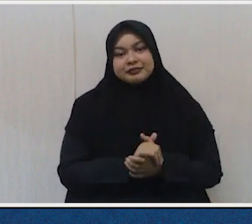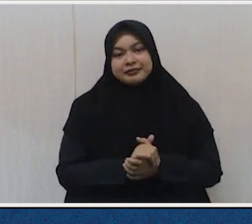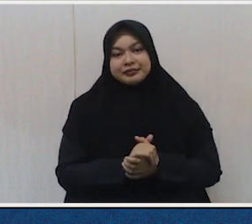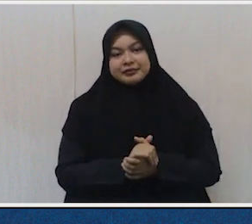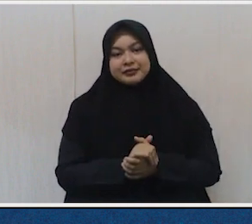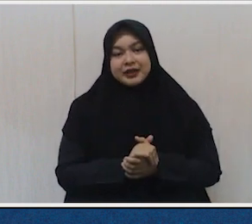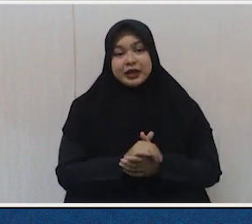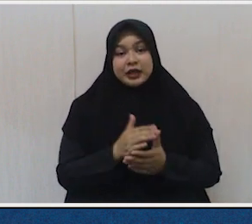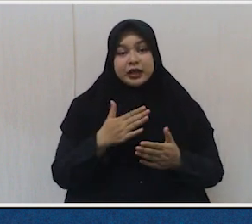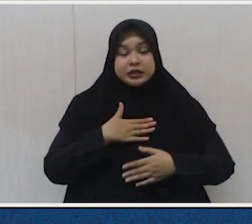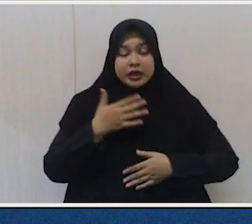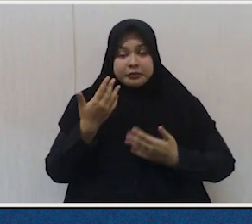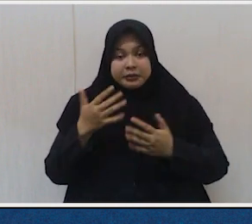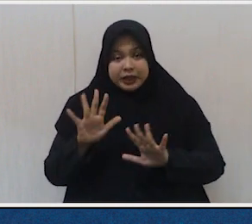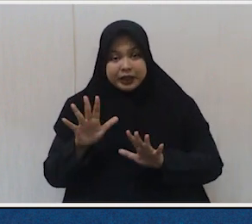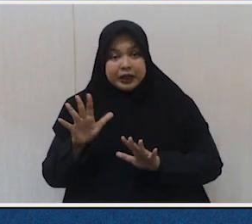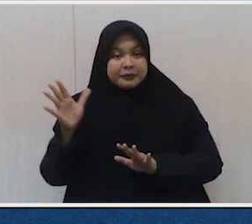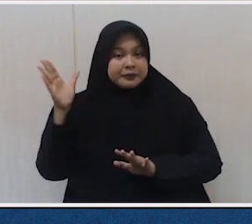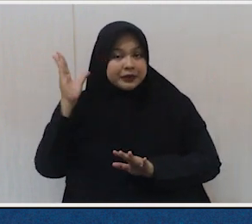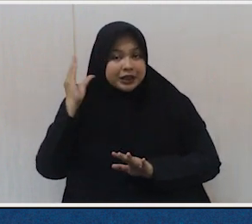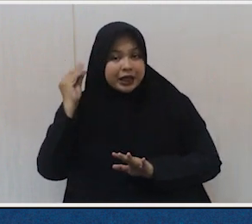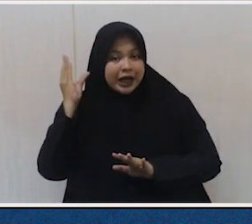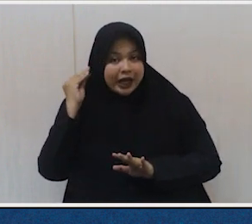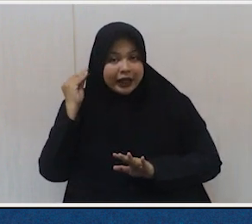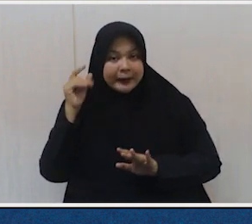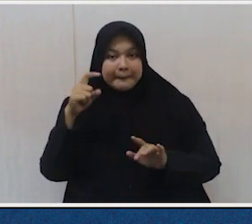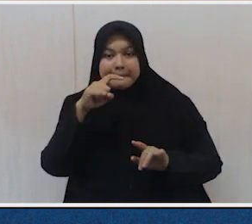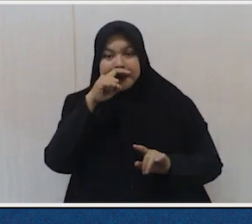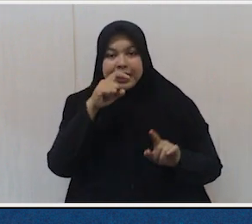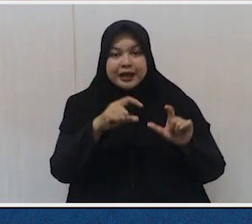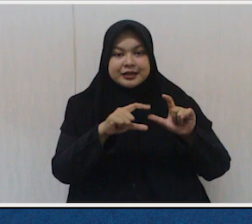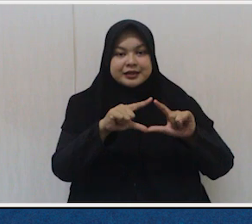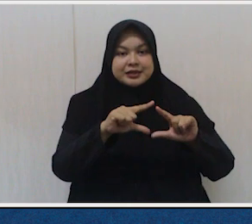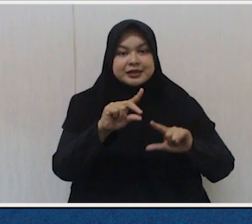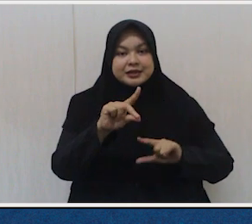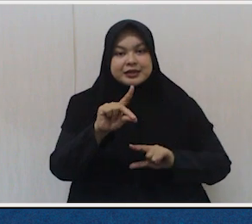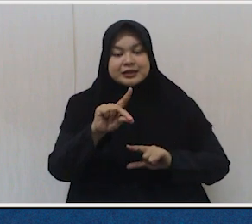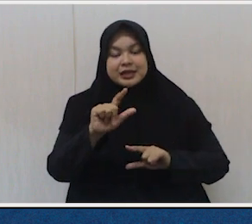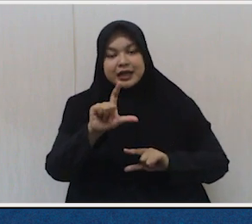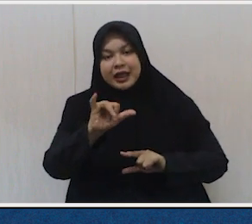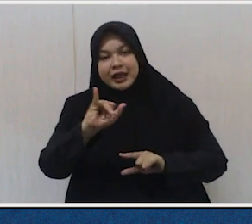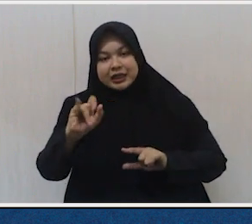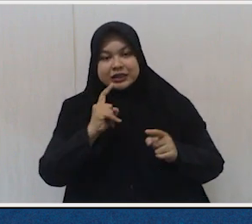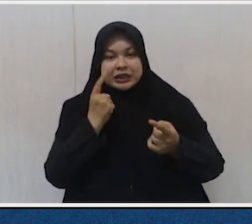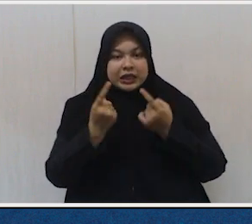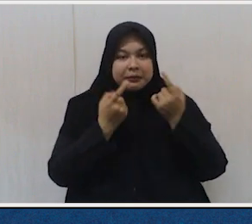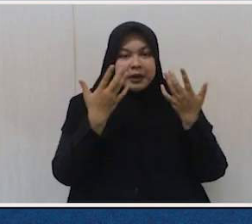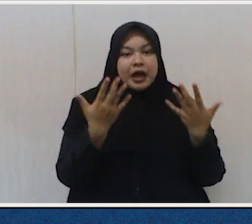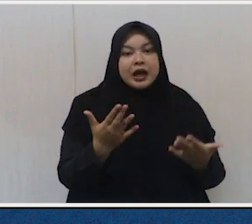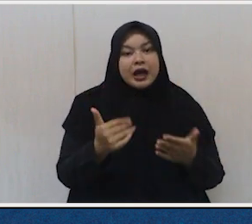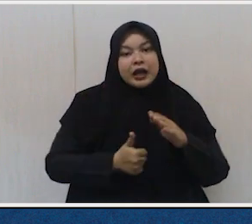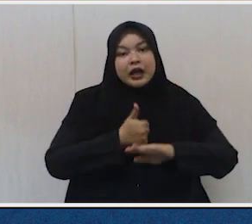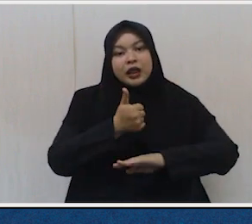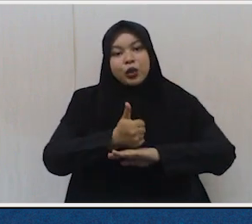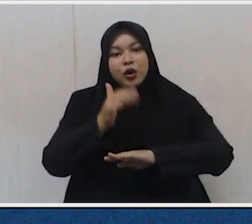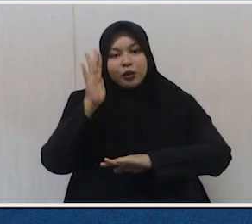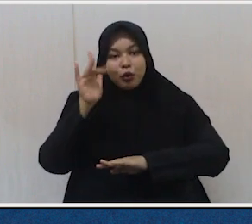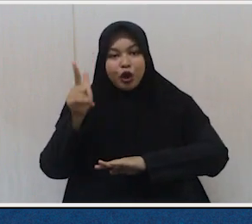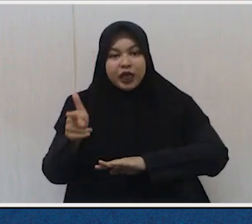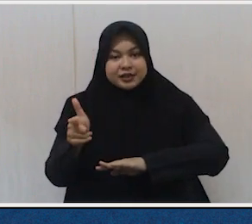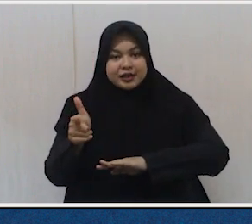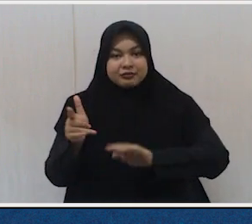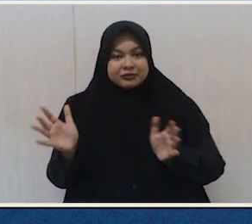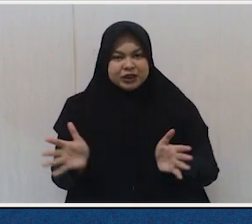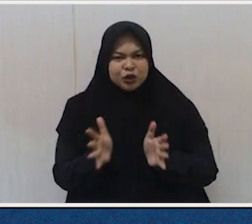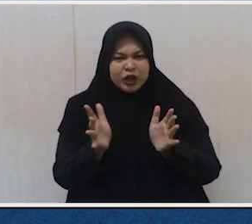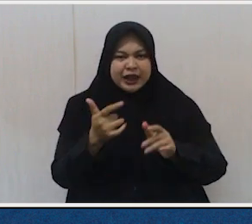eh Saya pernah dengar dari Mas misalkan Eh bagaimana dia mendesak ke kepolisian untuk mengadakan akomodasi